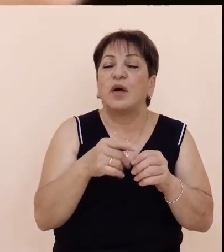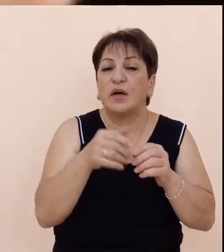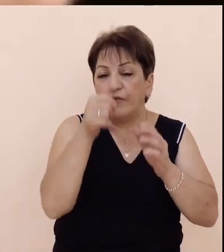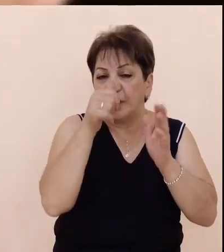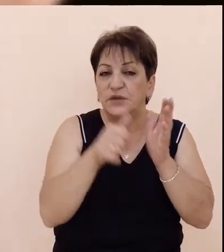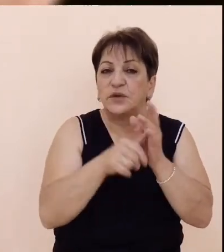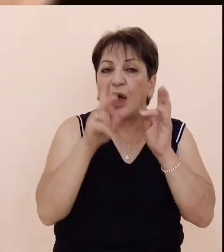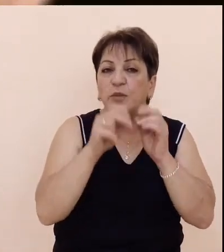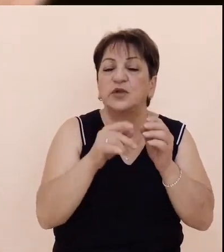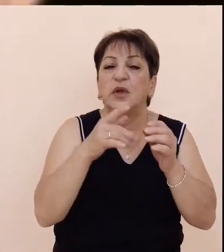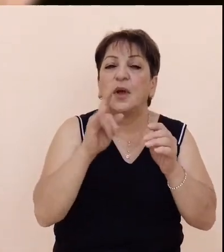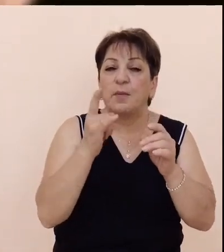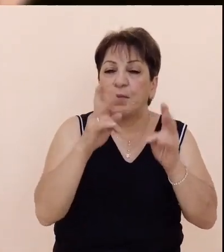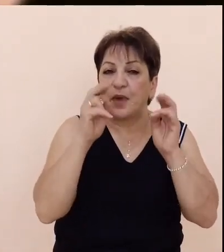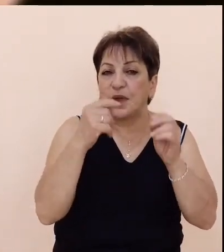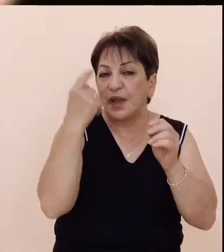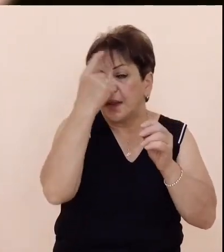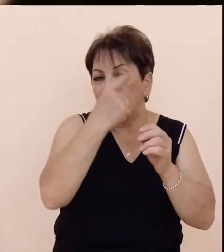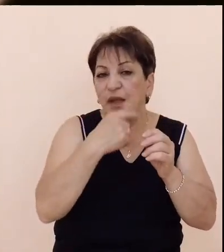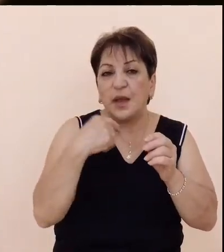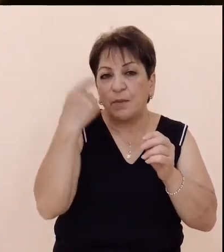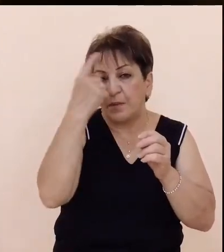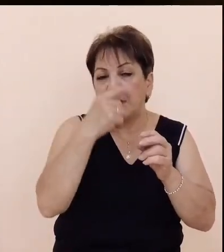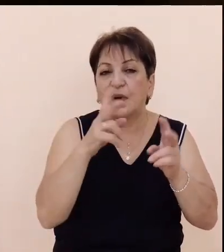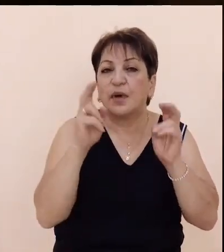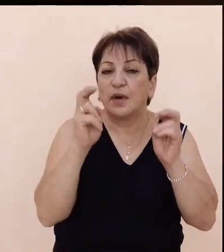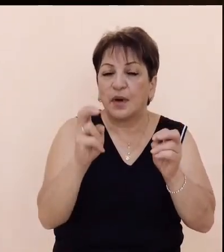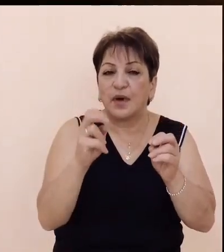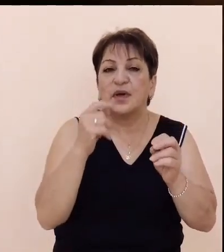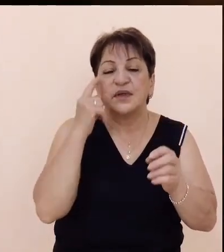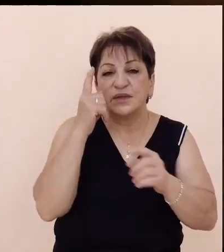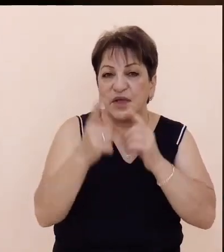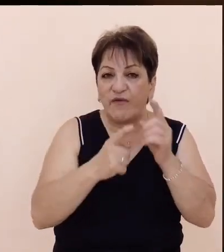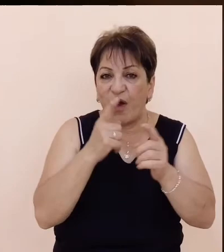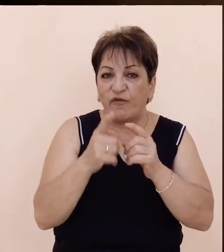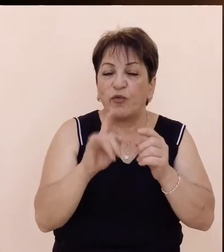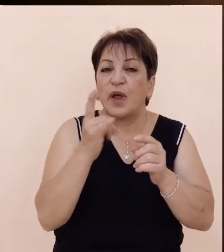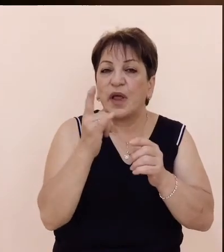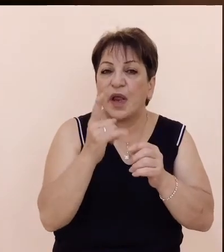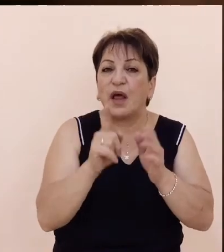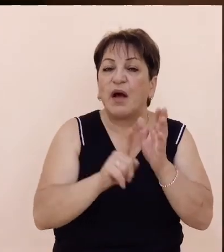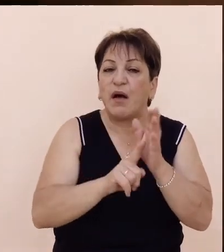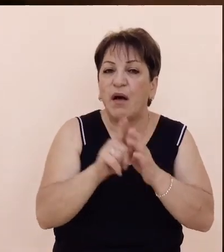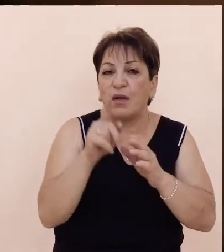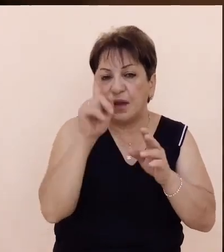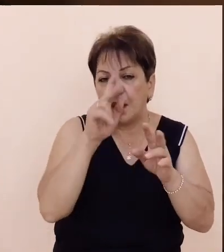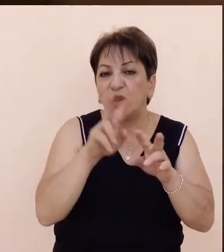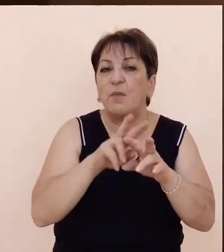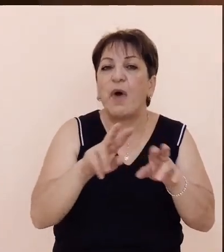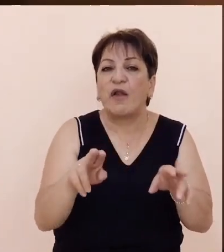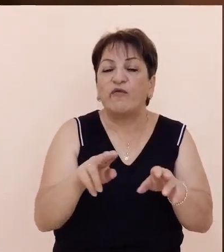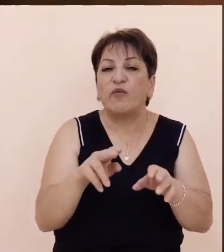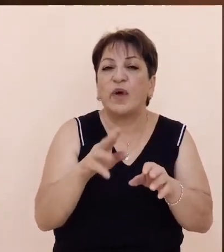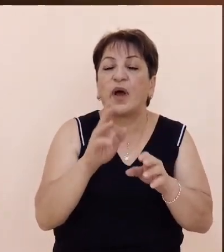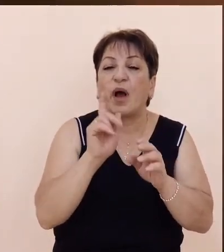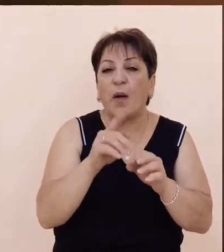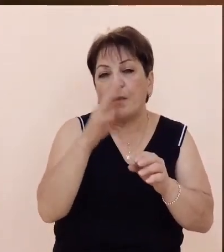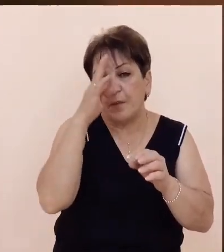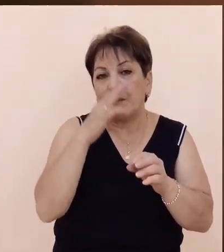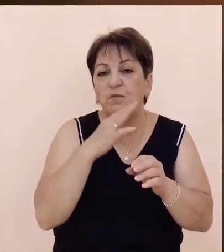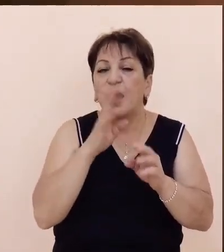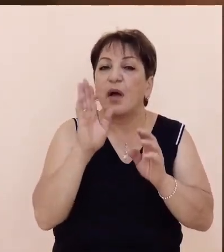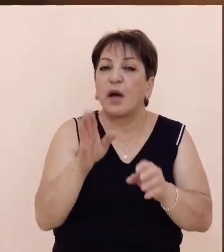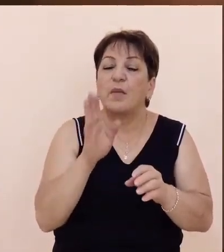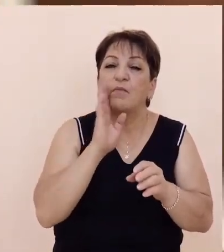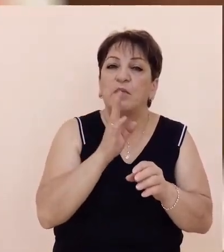են պտղի դիմագծերը, մասնագետները պատկերավոր ասում են, երեխան սկսում է նմանվել ինչ-որ մեկի, իսկ թե